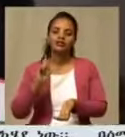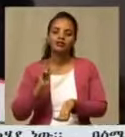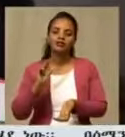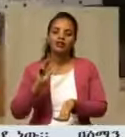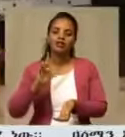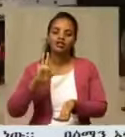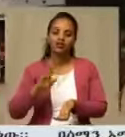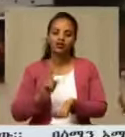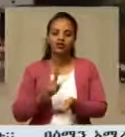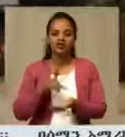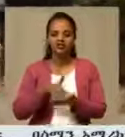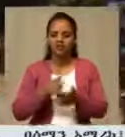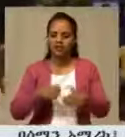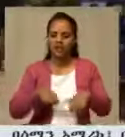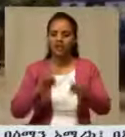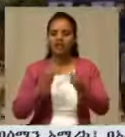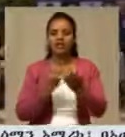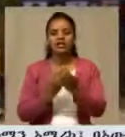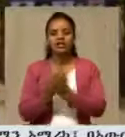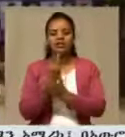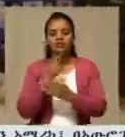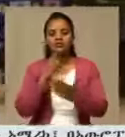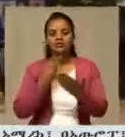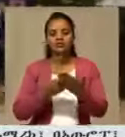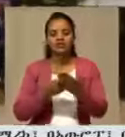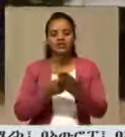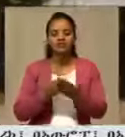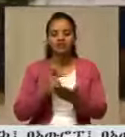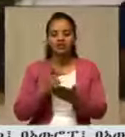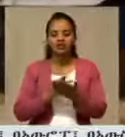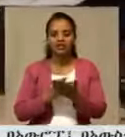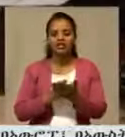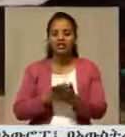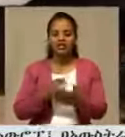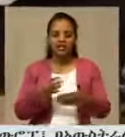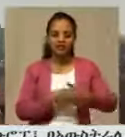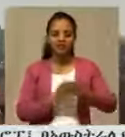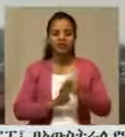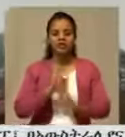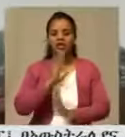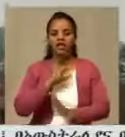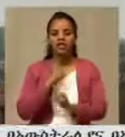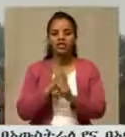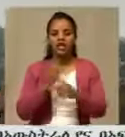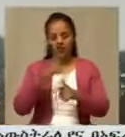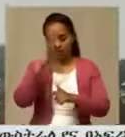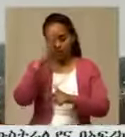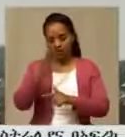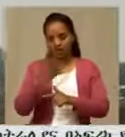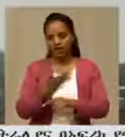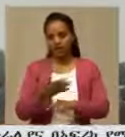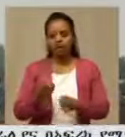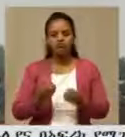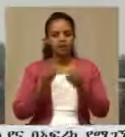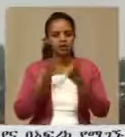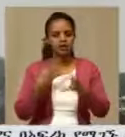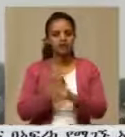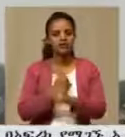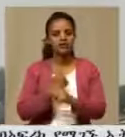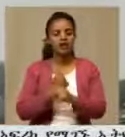ከተሞች ዘላቂ ልማትን ለማረጋገጥ የፕላን ጥሰትን ከመከላከል፣ ገቢን ከማሳደግናም ከስራ እድል ፈጠራ ረገድ በርካታ